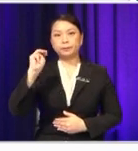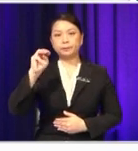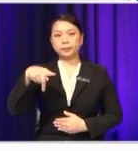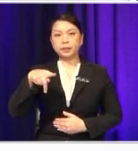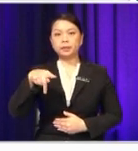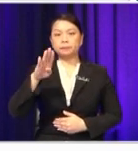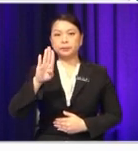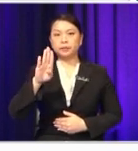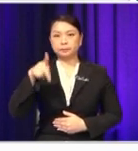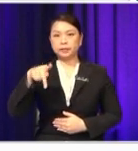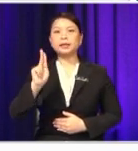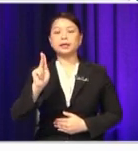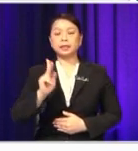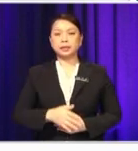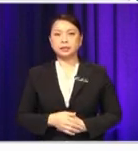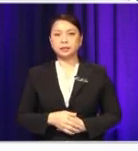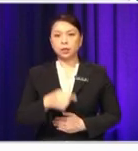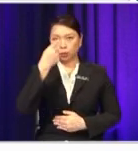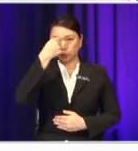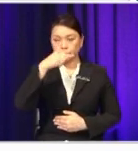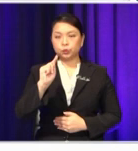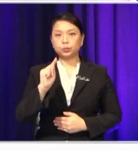khas. Manakala untuk dari segi